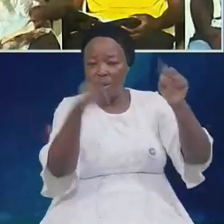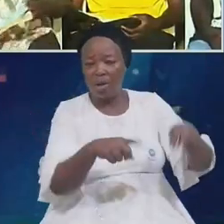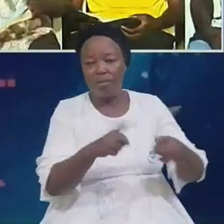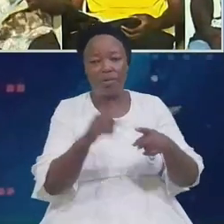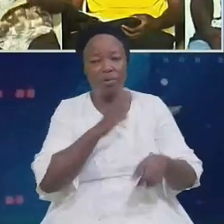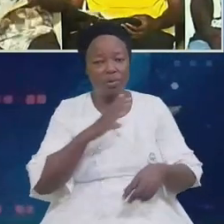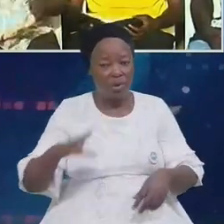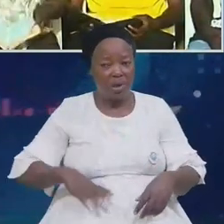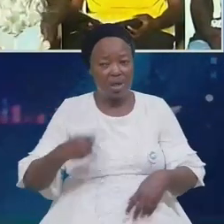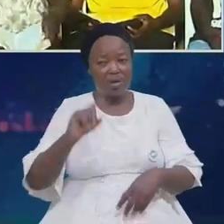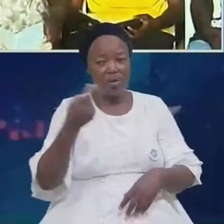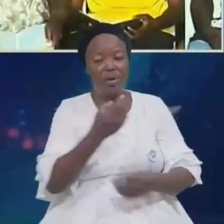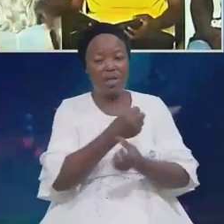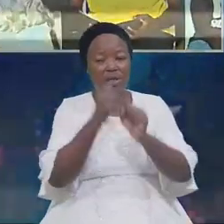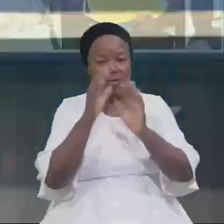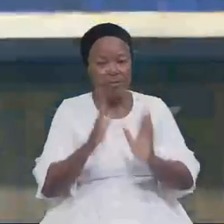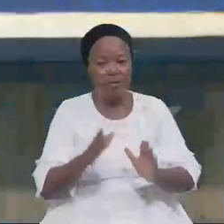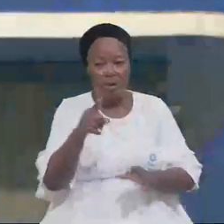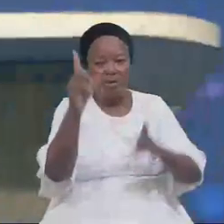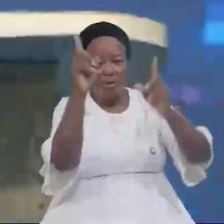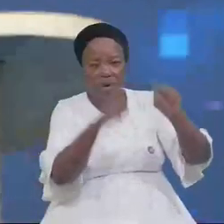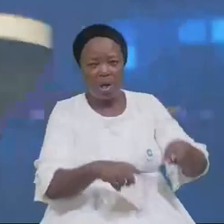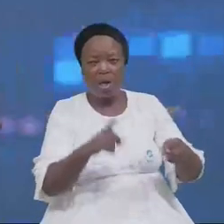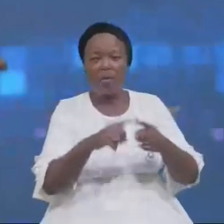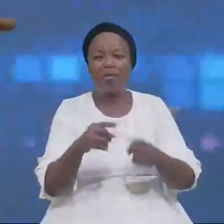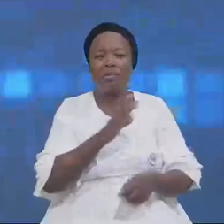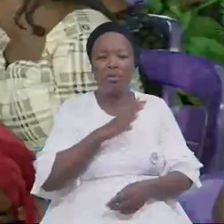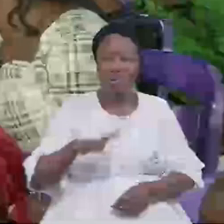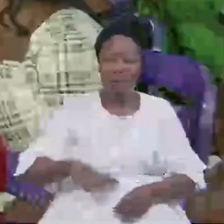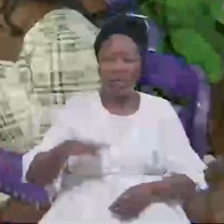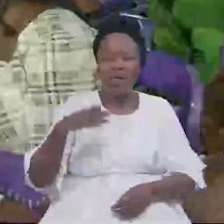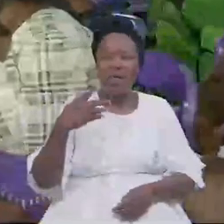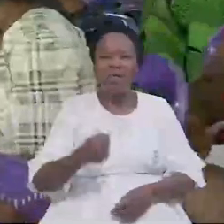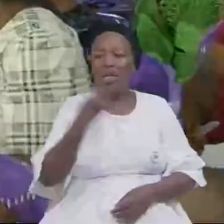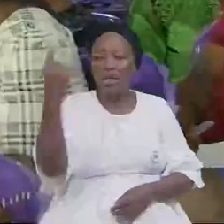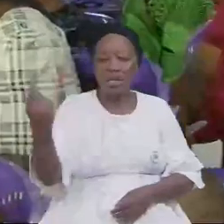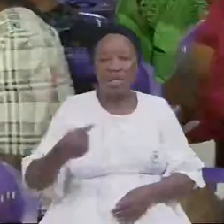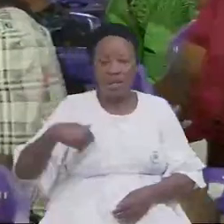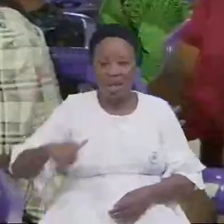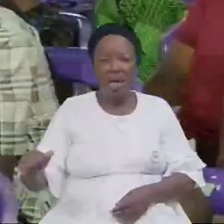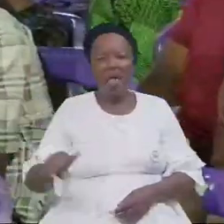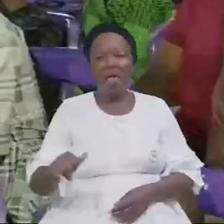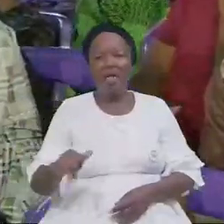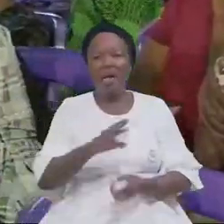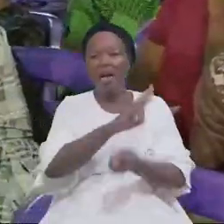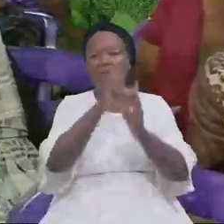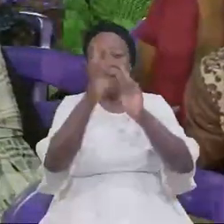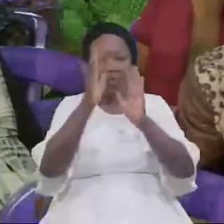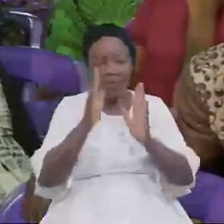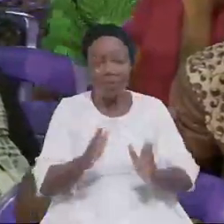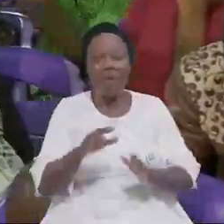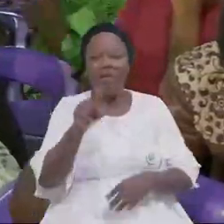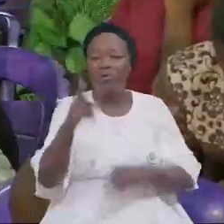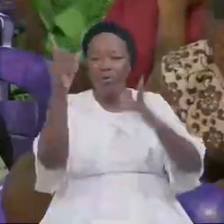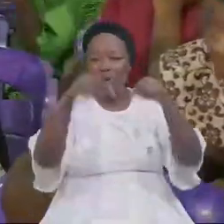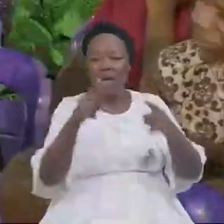Tu es le seul sauveur. Tu es le seul sauveur. Tu viens à Christ. Il est le sauveur, le